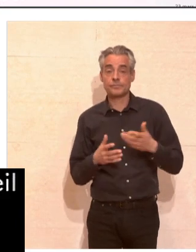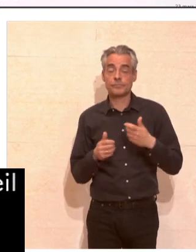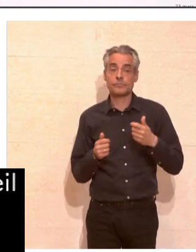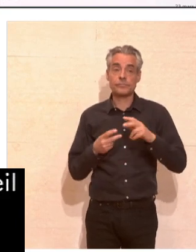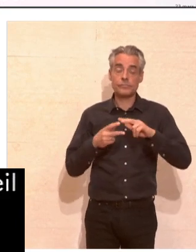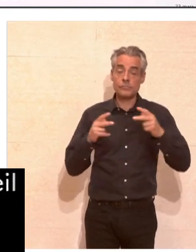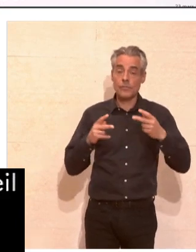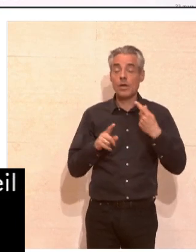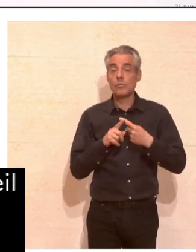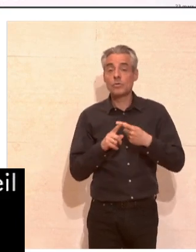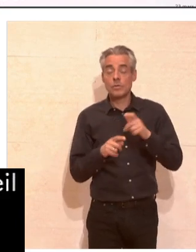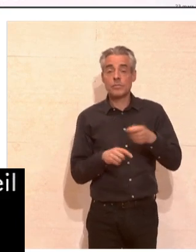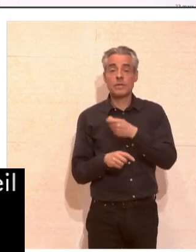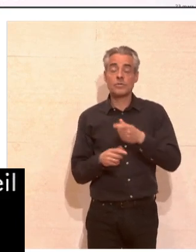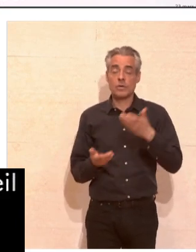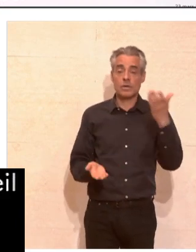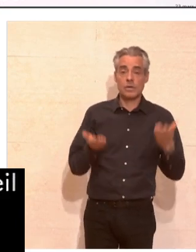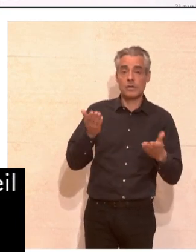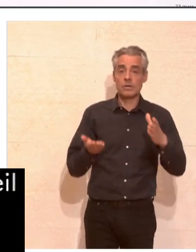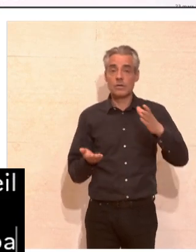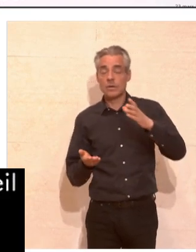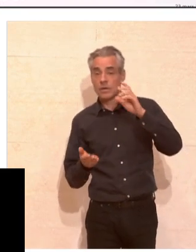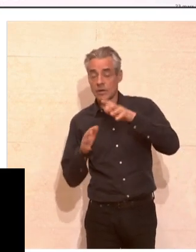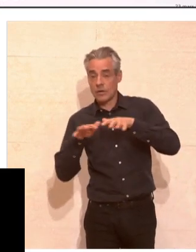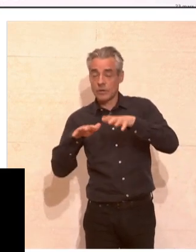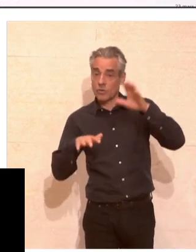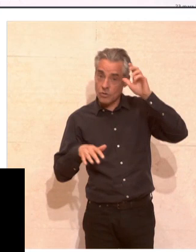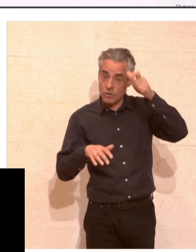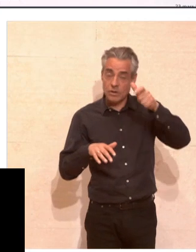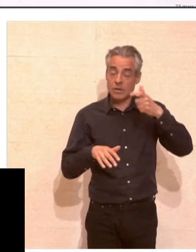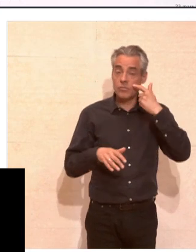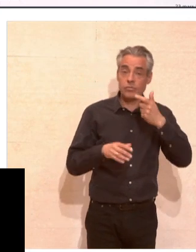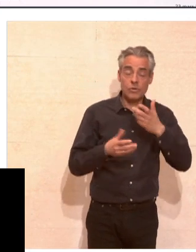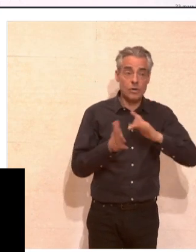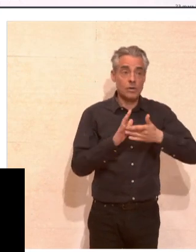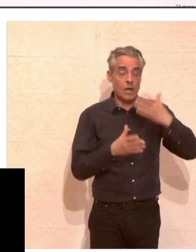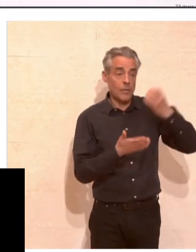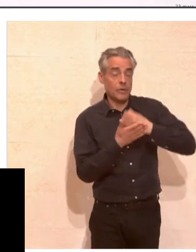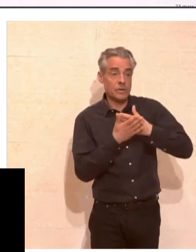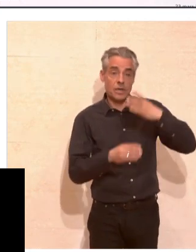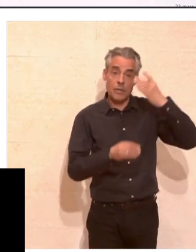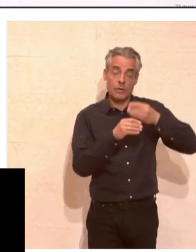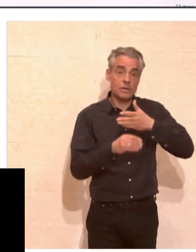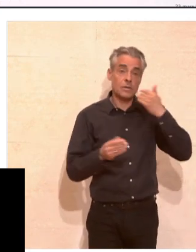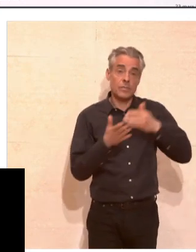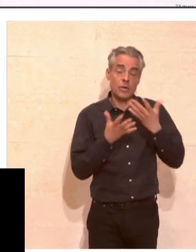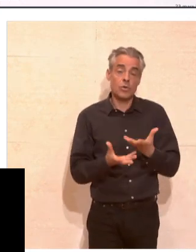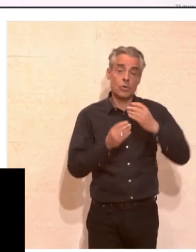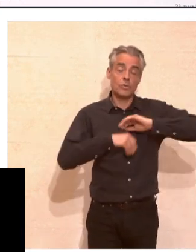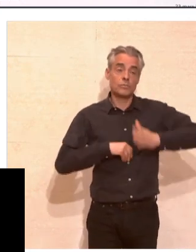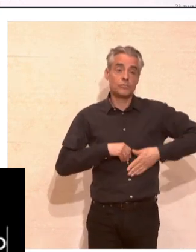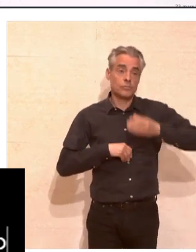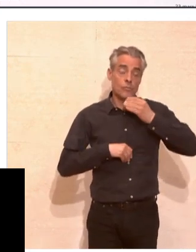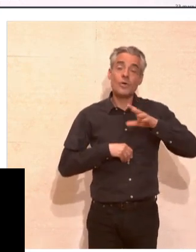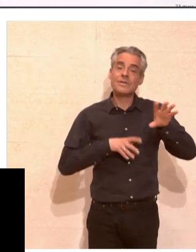neurone, et puis avoir une balance équilibrée entre les réseaux cognitifs, pour intégrer et consolider les apprentissages, donc sélectionner les informations